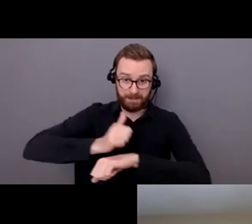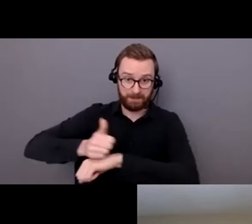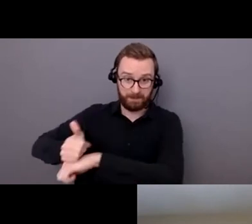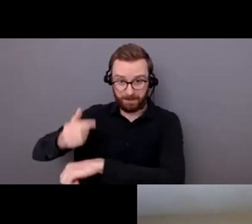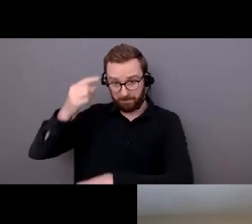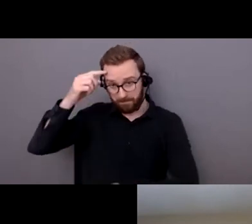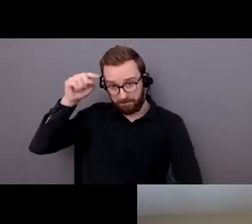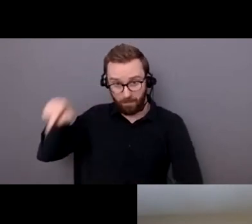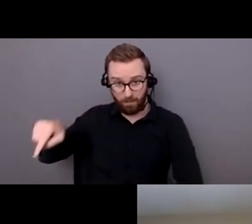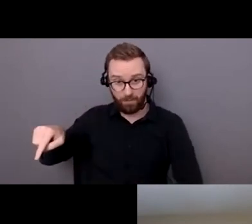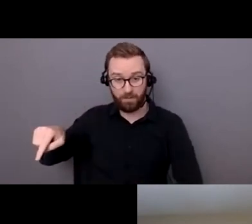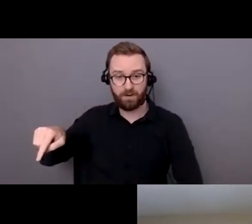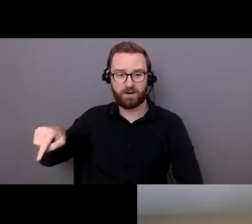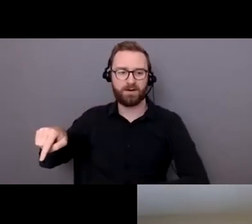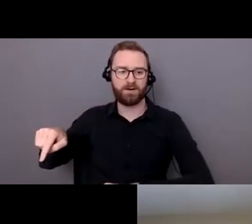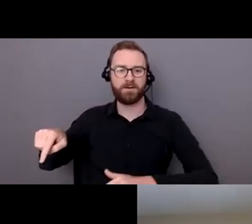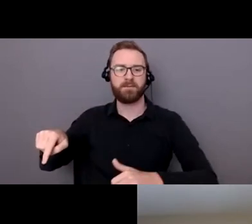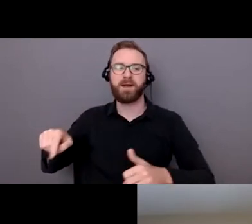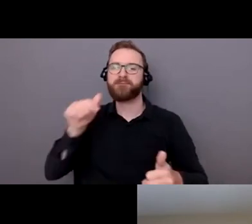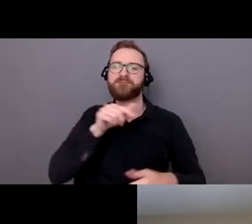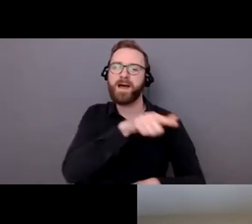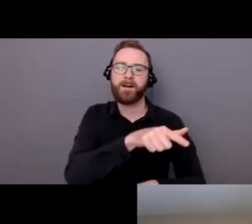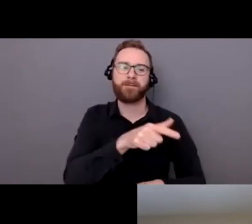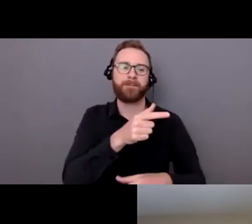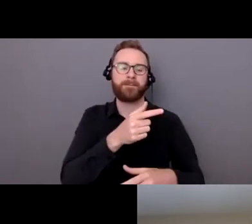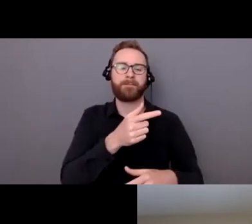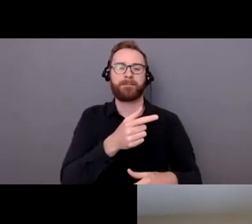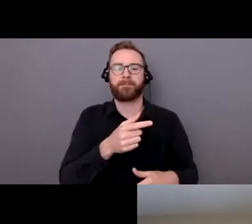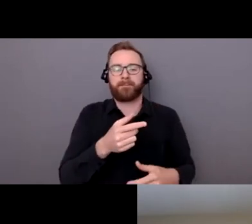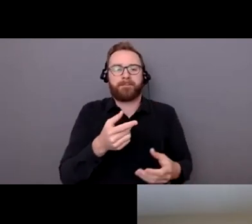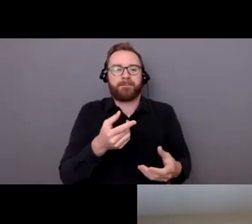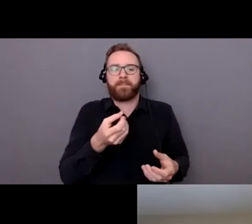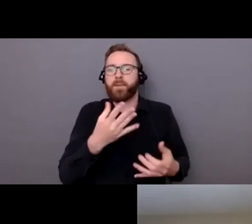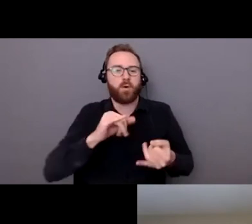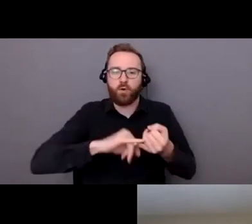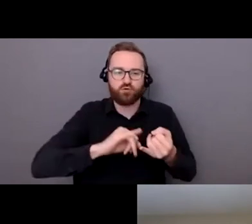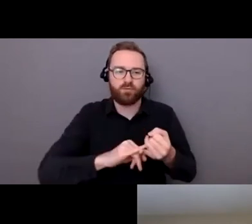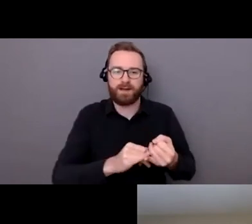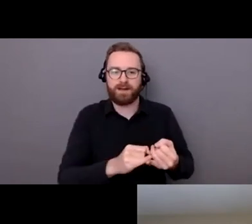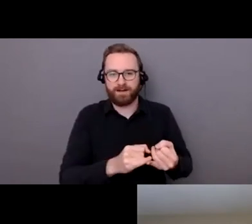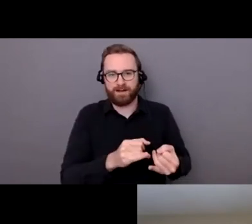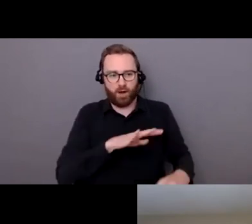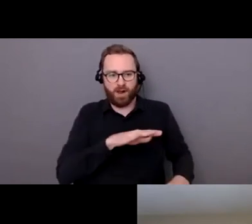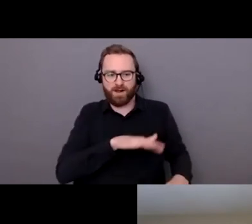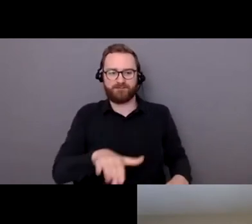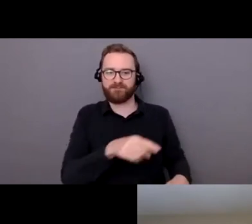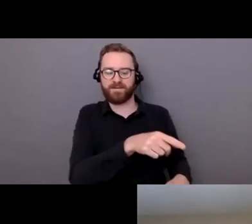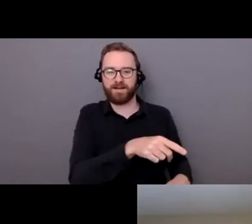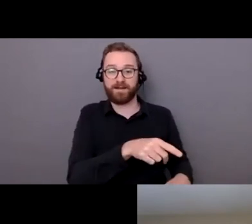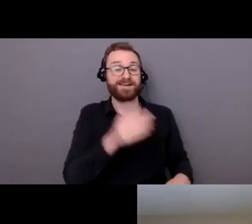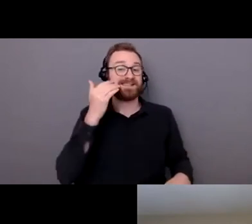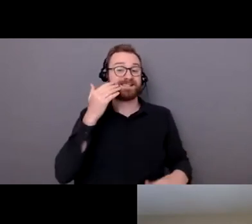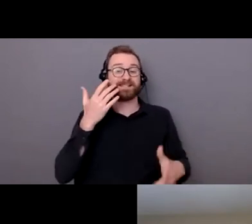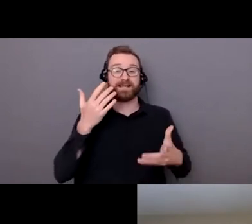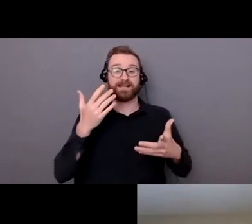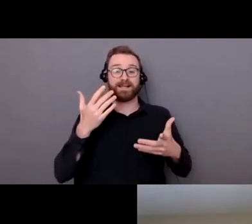aussi utile en télétravail pour une femme monoparentale. On a tous eu des enfants dont les écoles ont fermé, qu'on a eu à la maison,